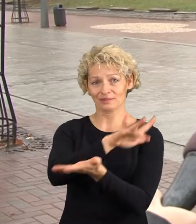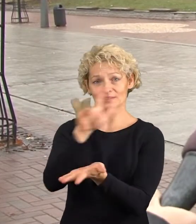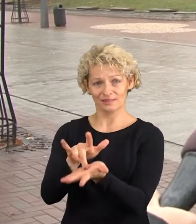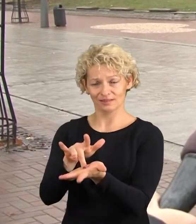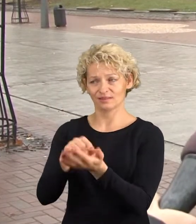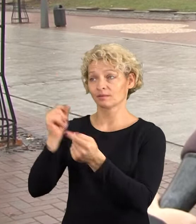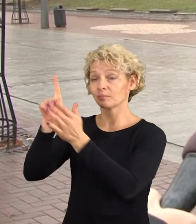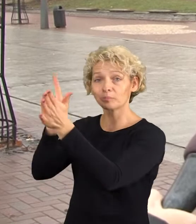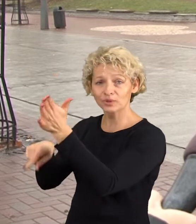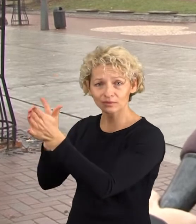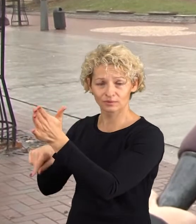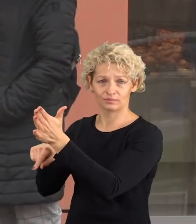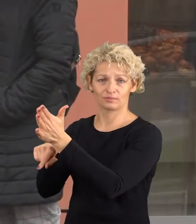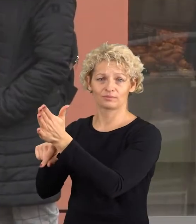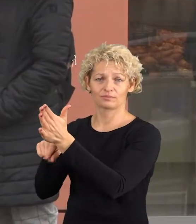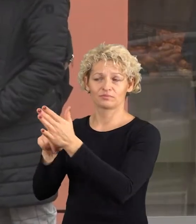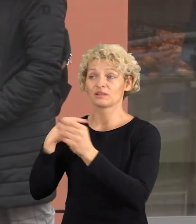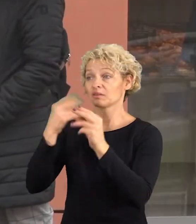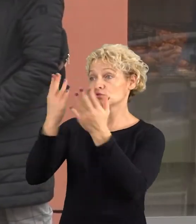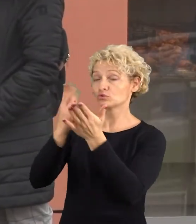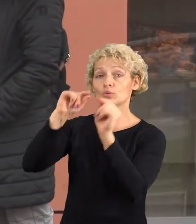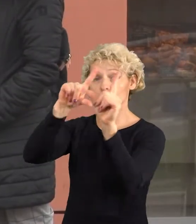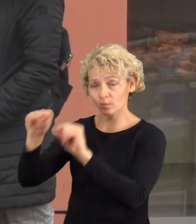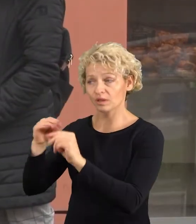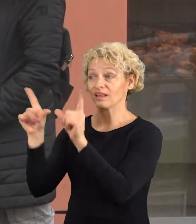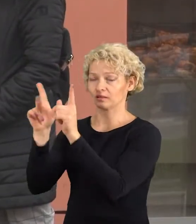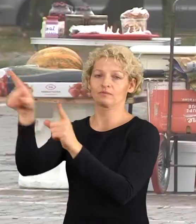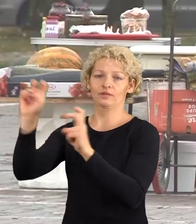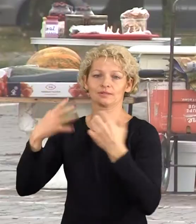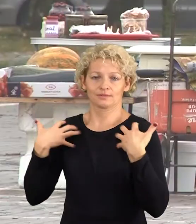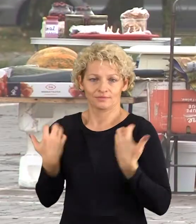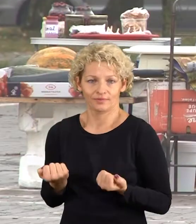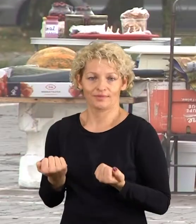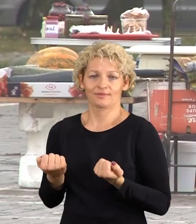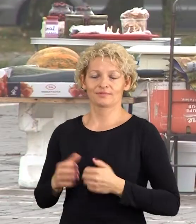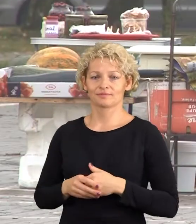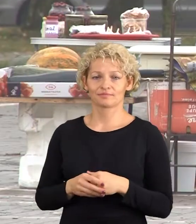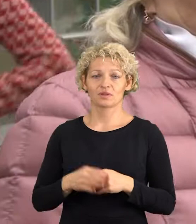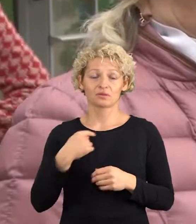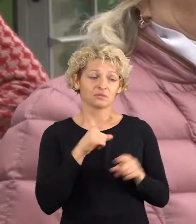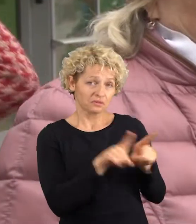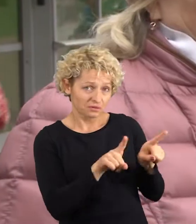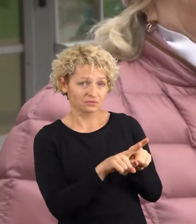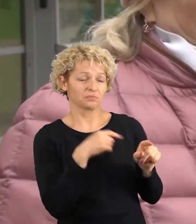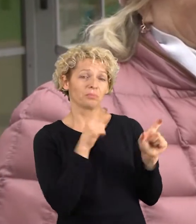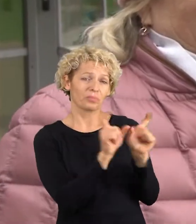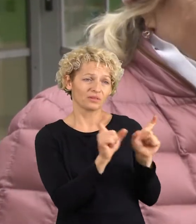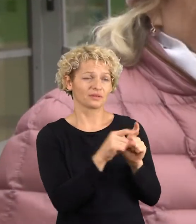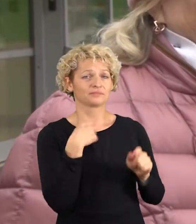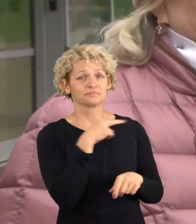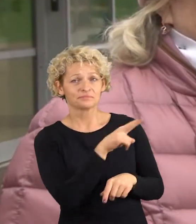to, kad kartais pigiau būna pas ūkininkus, nu, sveikesni produktai gal. Ir čia, ir čia. Ir mažuosiuose,